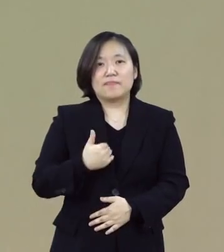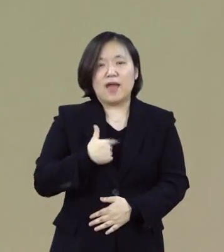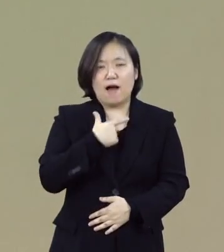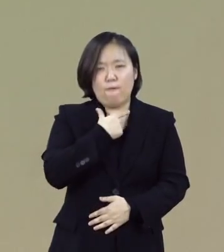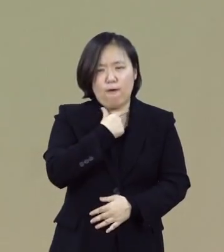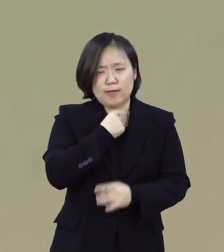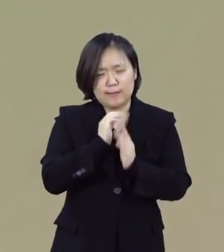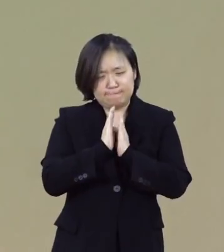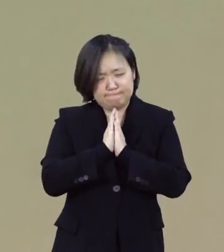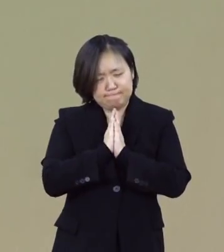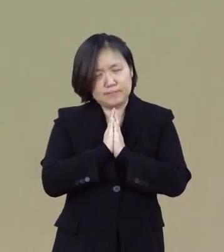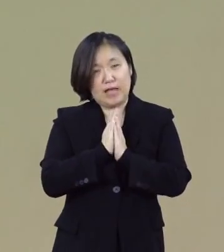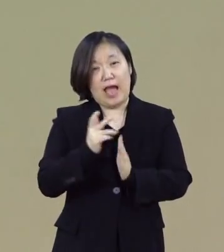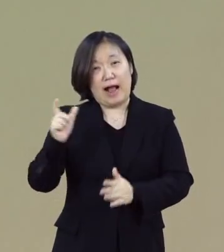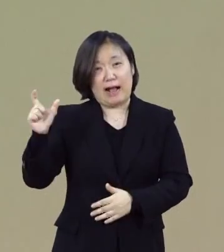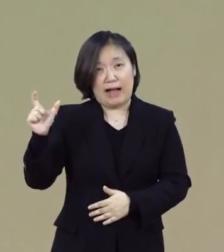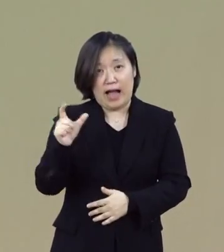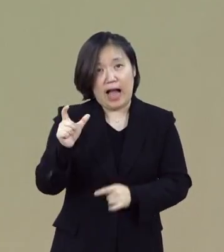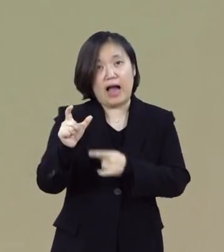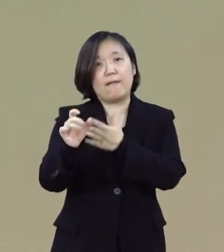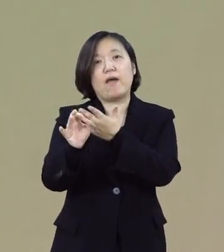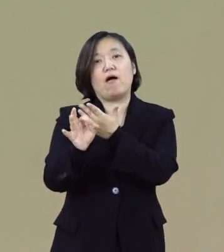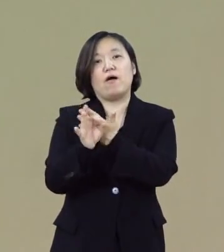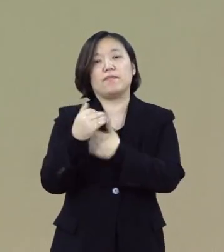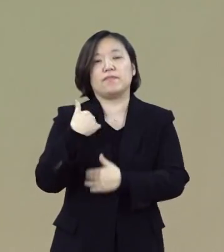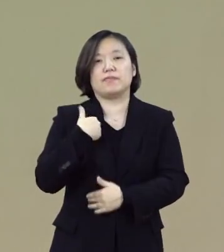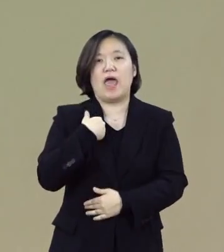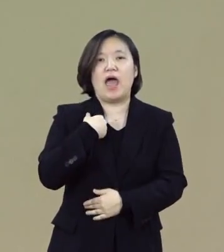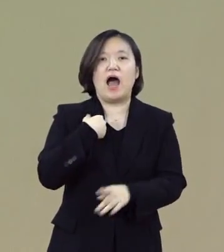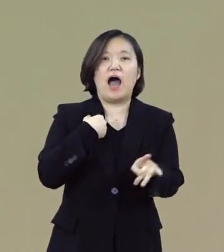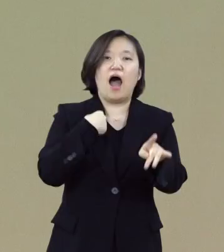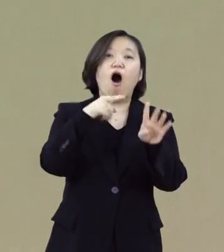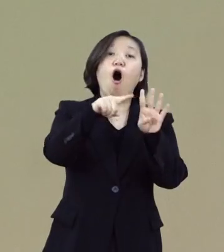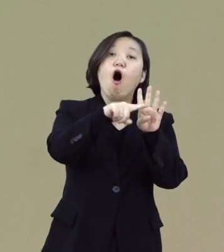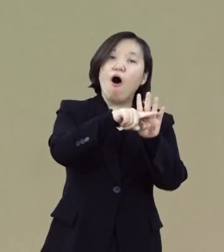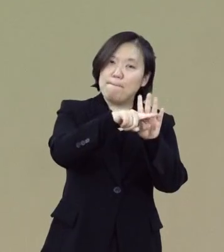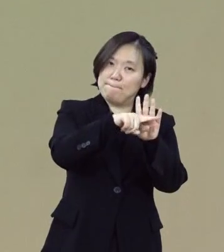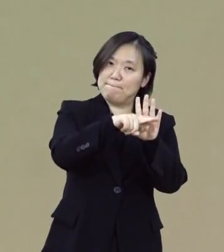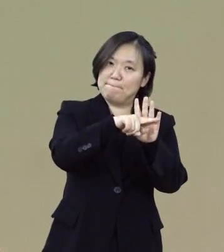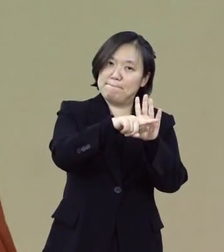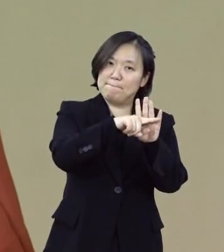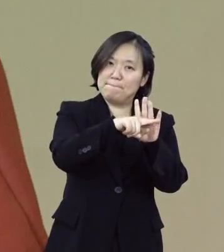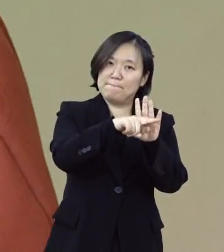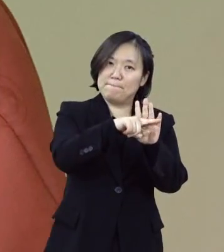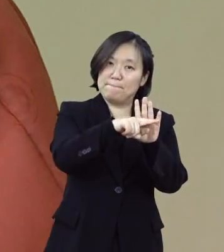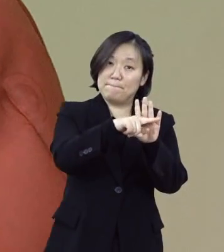강하면 강할수록 내가 지은 업력, 내가 지은 업의 힘을